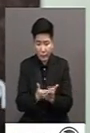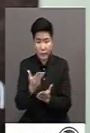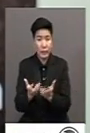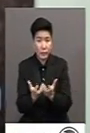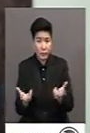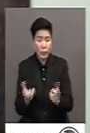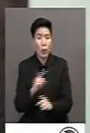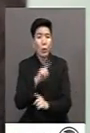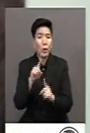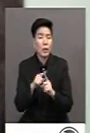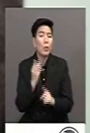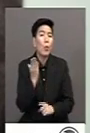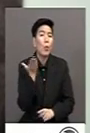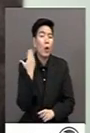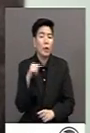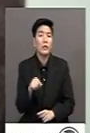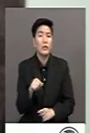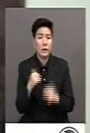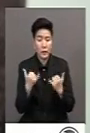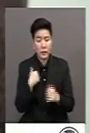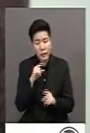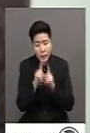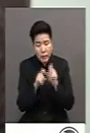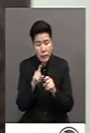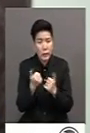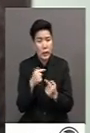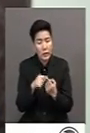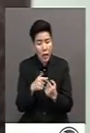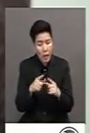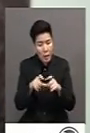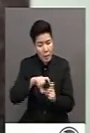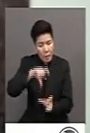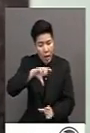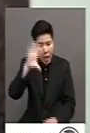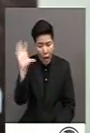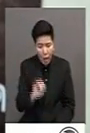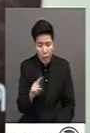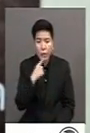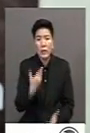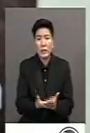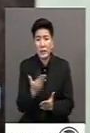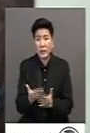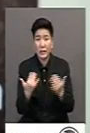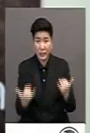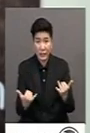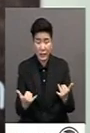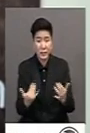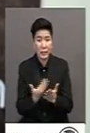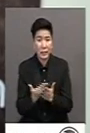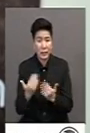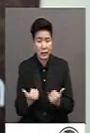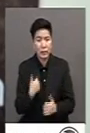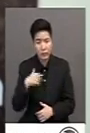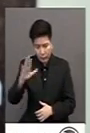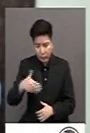าเป็นวันที่ของเมื่อวานก็เลยสอบถามเขาว่าตกลงนำใบเสร็จมาจากไหนเขาบอกเพิ่งซื้อเมื่อกี้แต่คือก็เลยเ